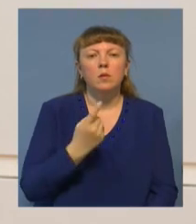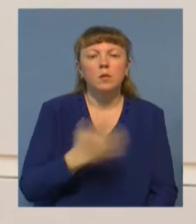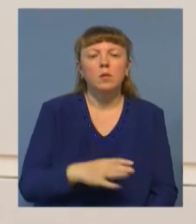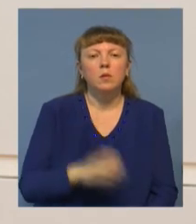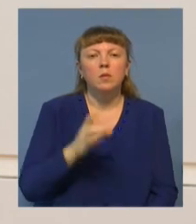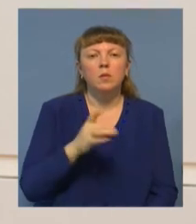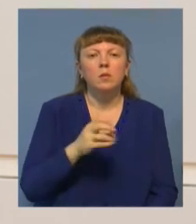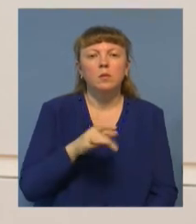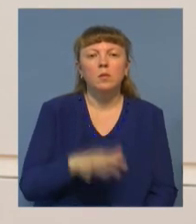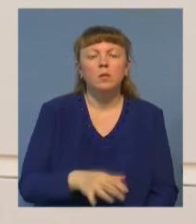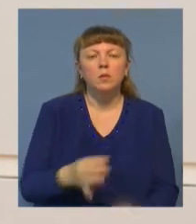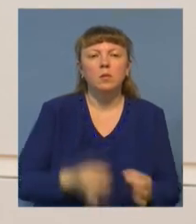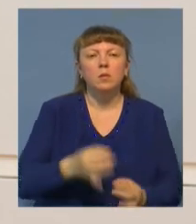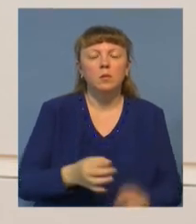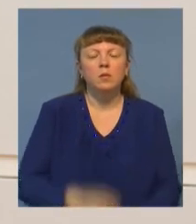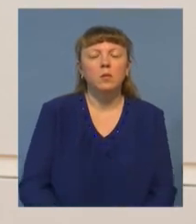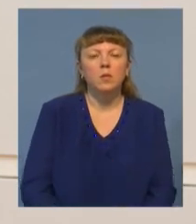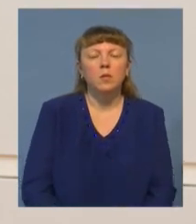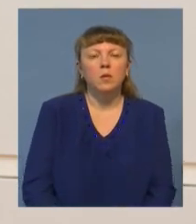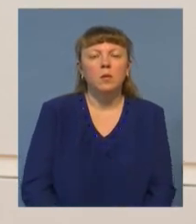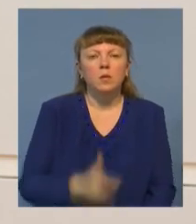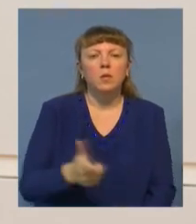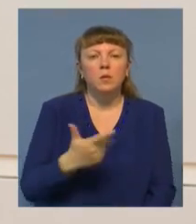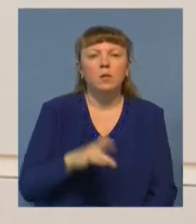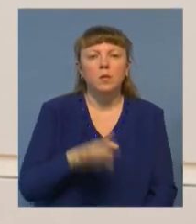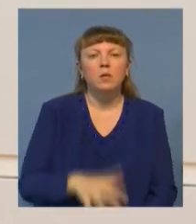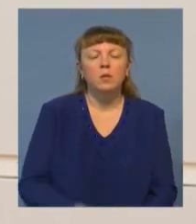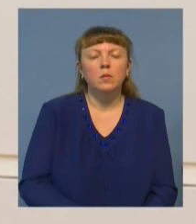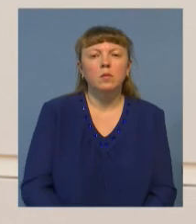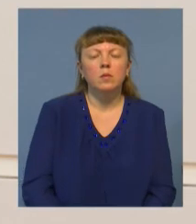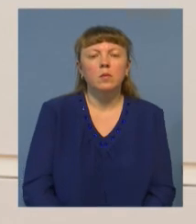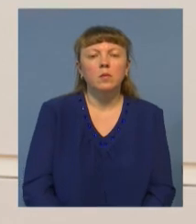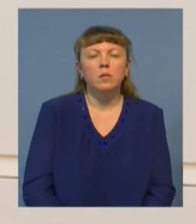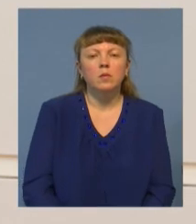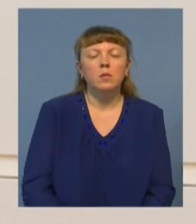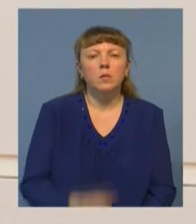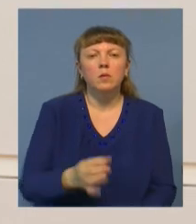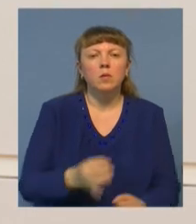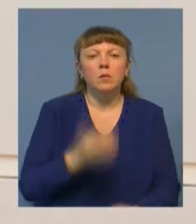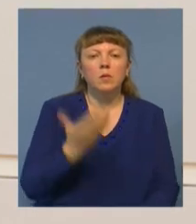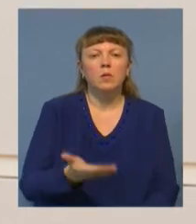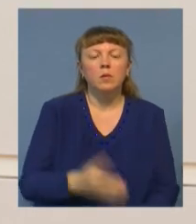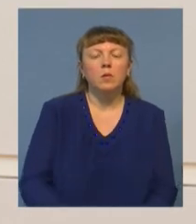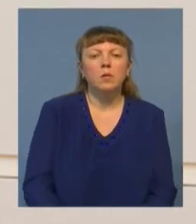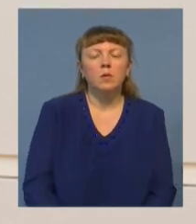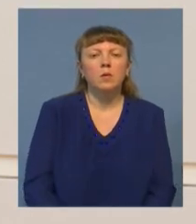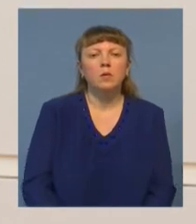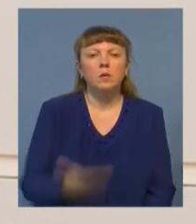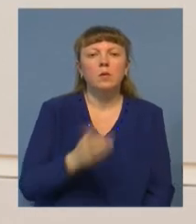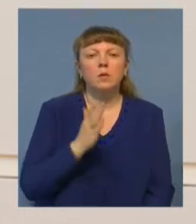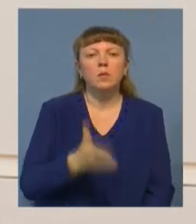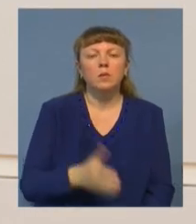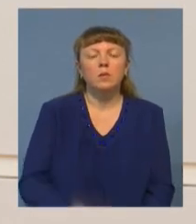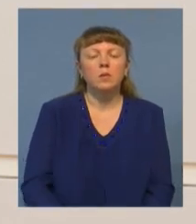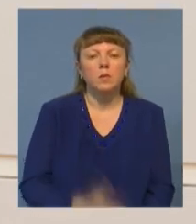совокупность процессуальных действий судьи. Как я уже говорила, при подготовке дела к судебному разбирательству суд устанавливает, какова